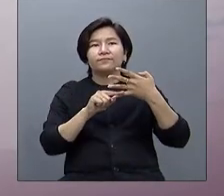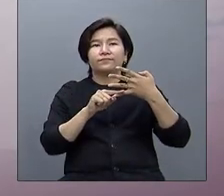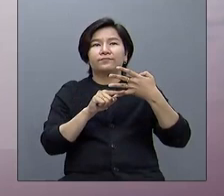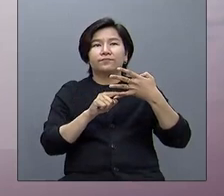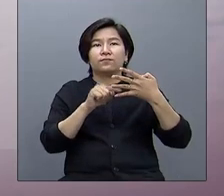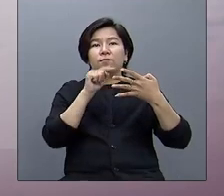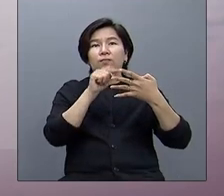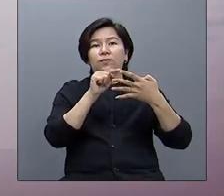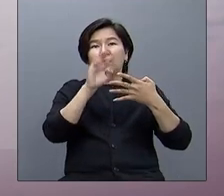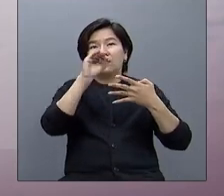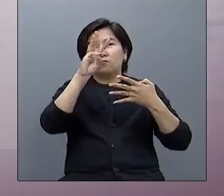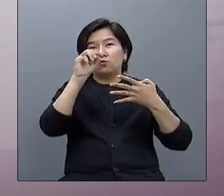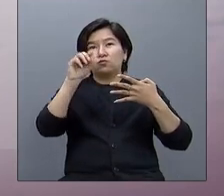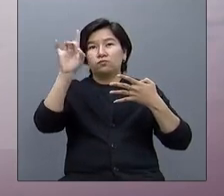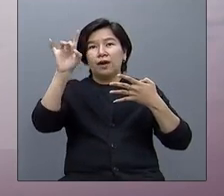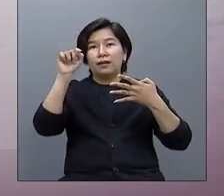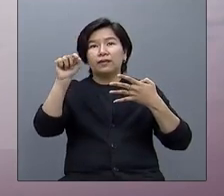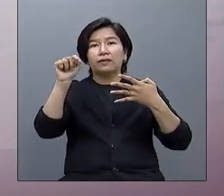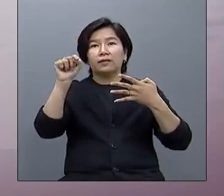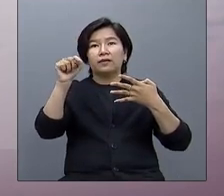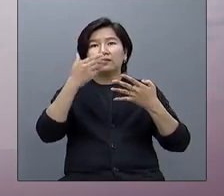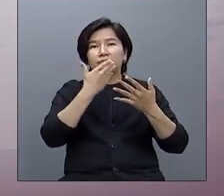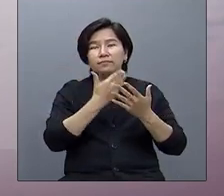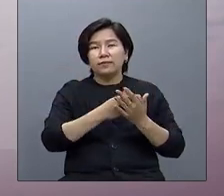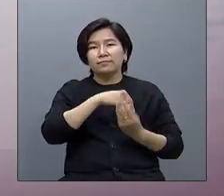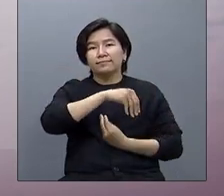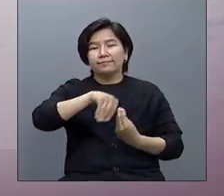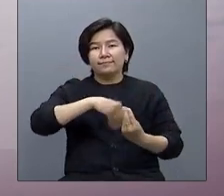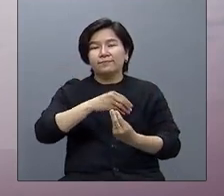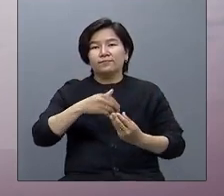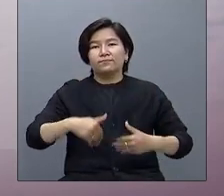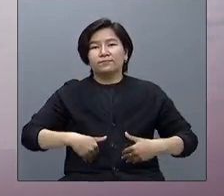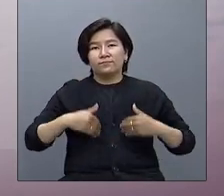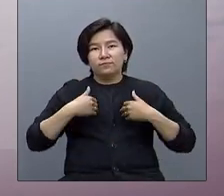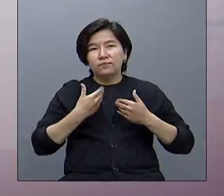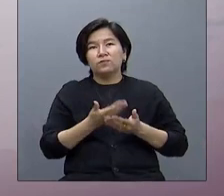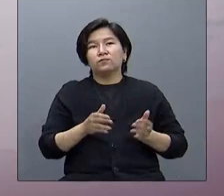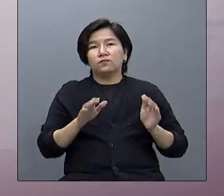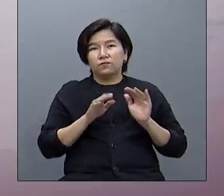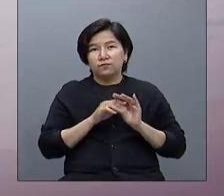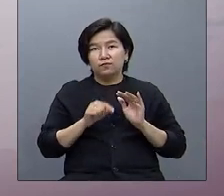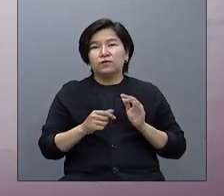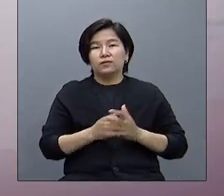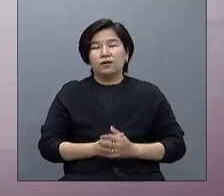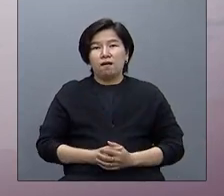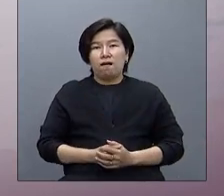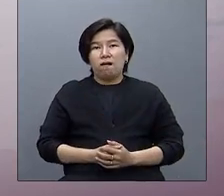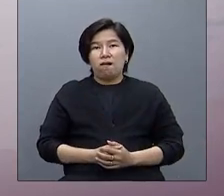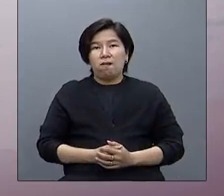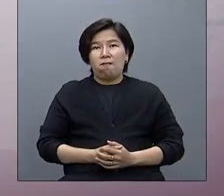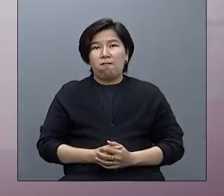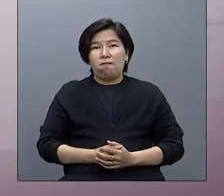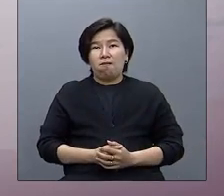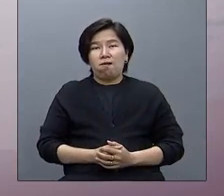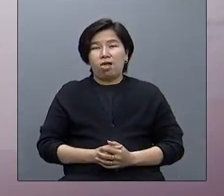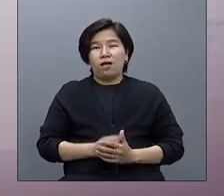ะร้อยละ 46.8 ของหนี้นอกระบบถูกนำมาใช้เพื่อค่าใช้จ่ายที่จำเป็นค่ะอย่างเช่นค่าใช้จ่ายในครอบครัวค่